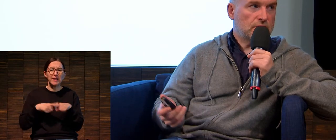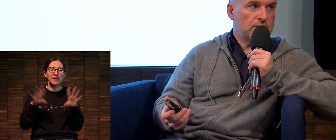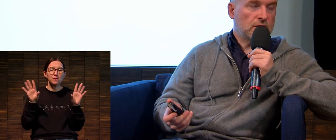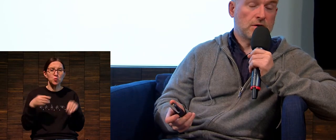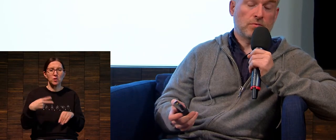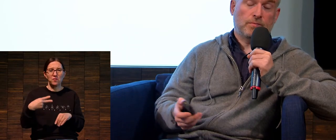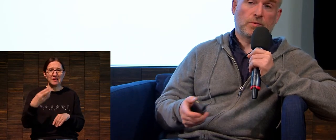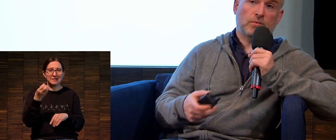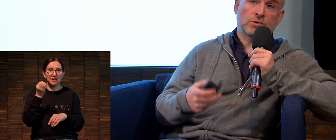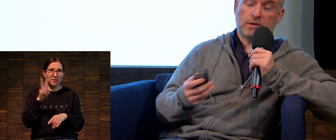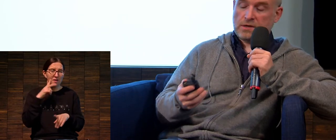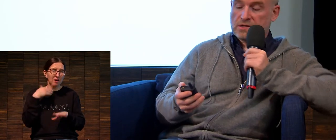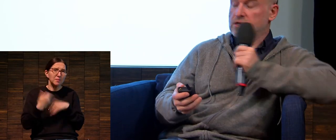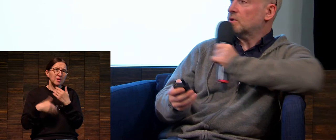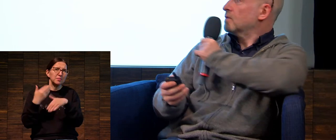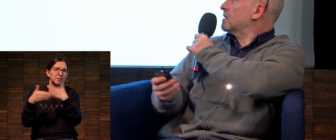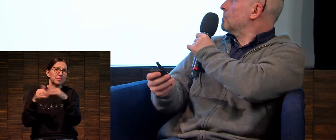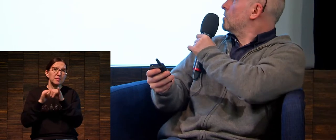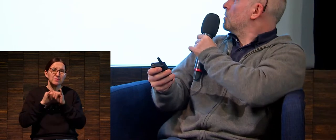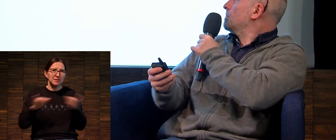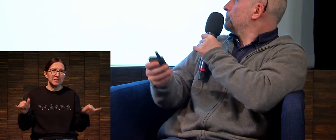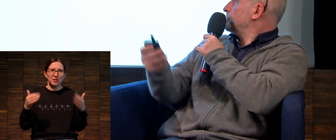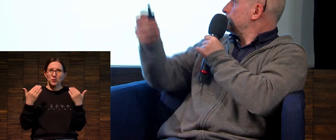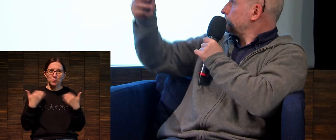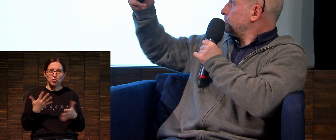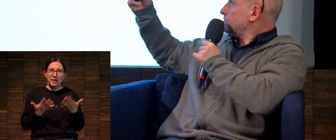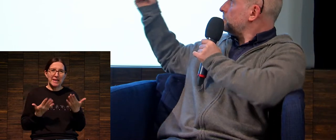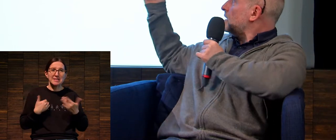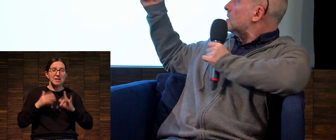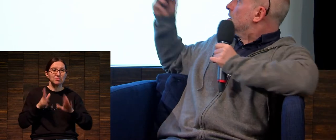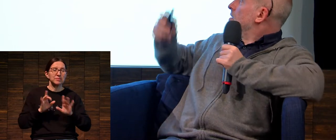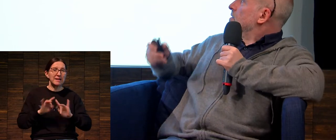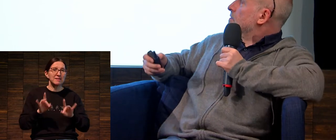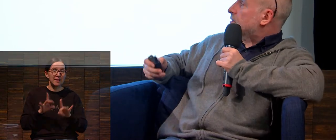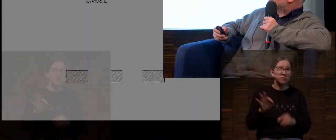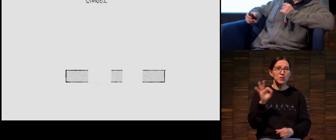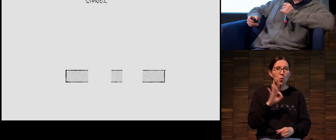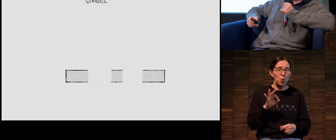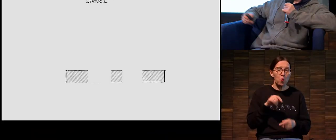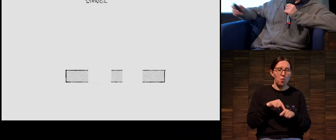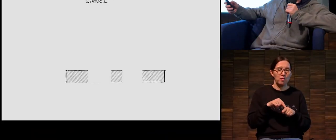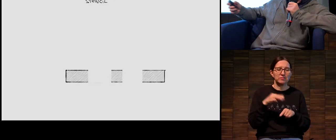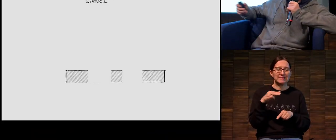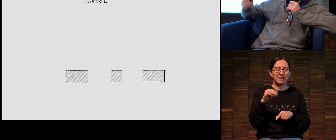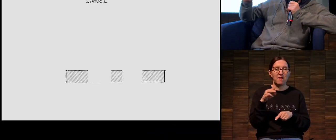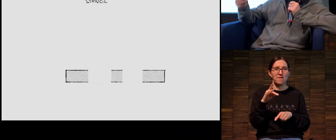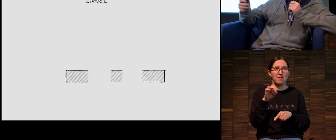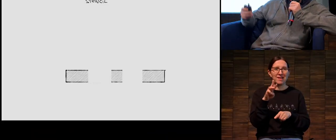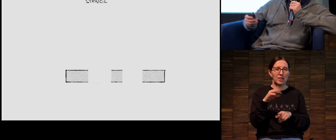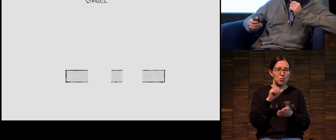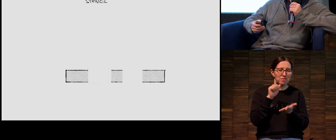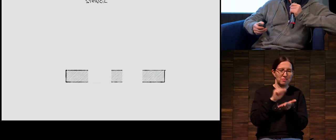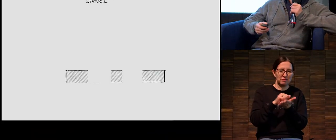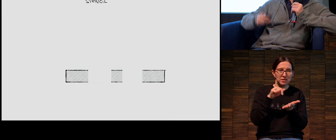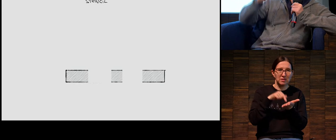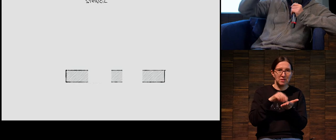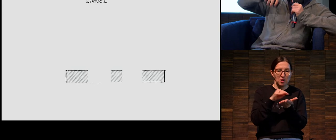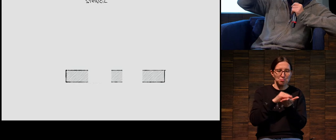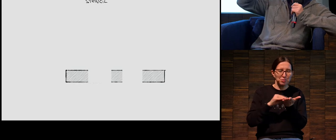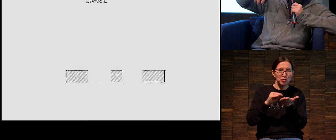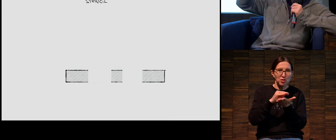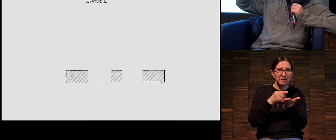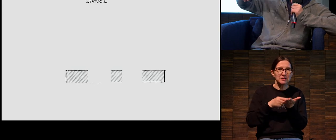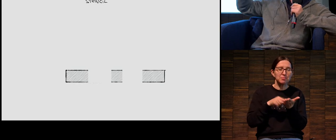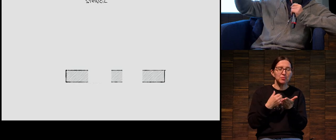20-й век, и уже если мы говорим о трафаретной печати, то в данном случае матрица это